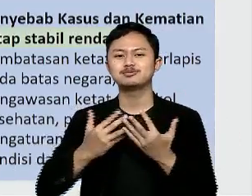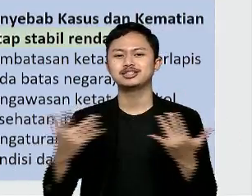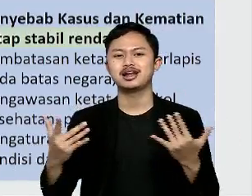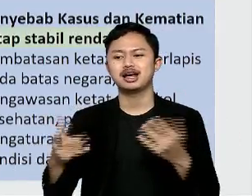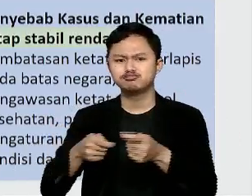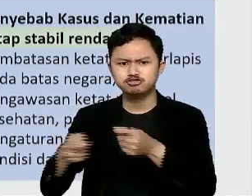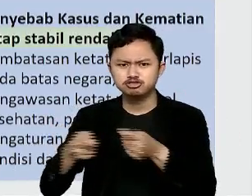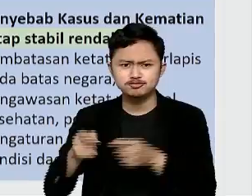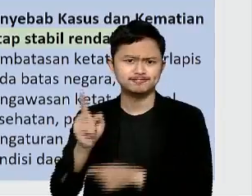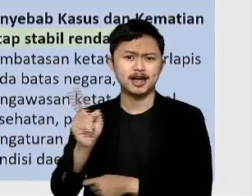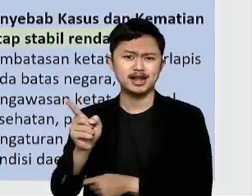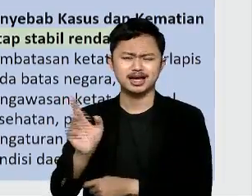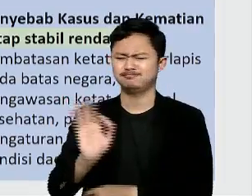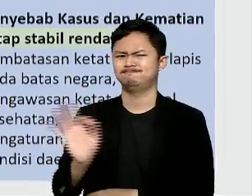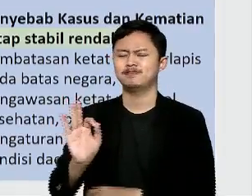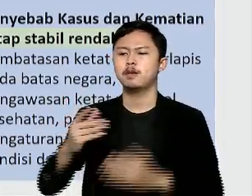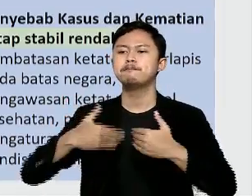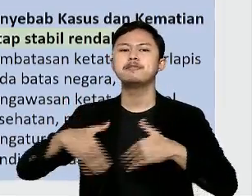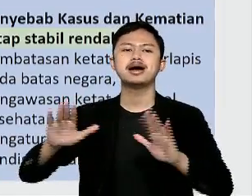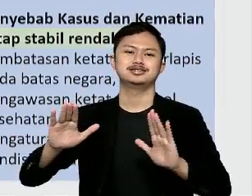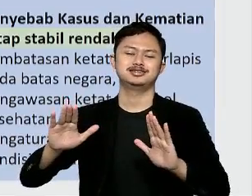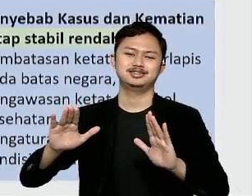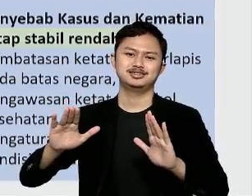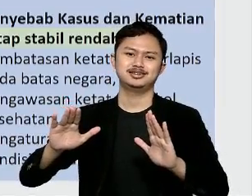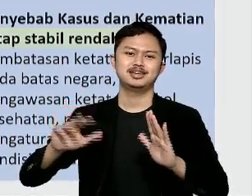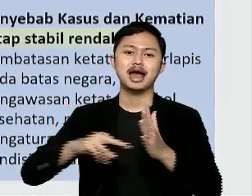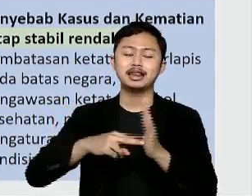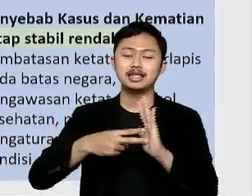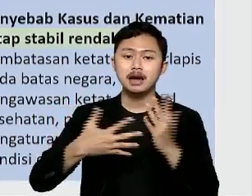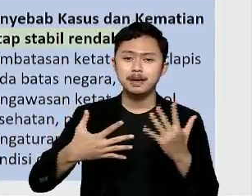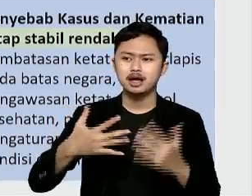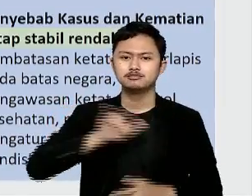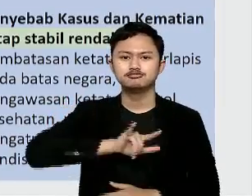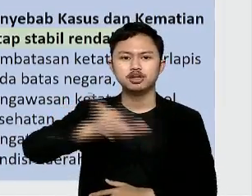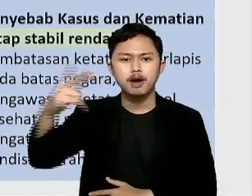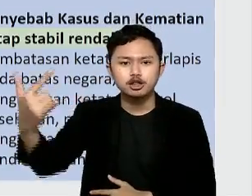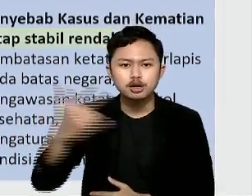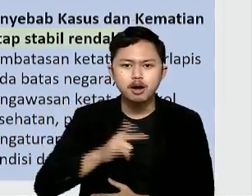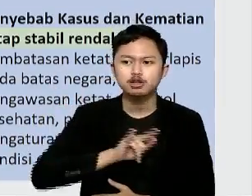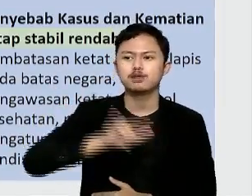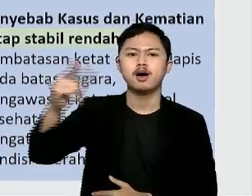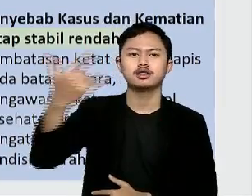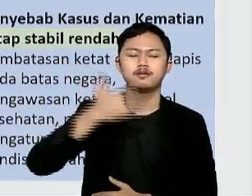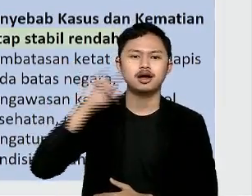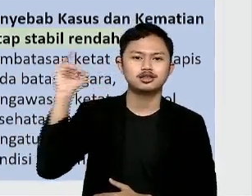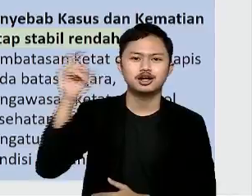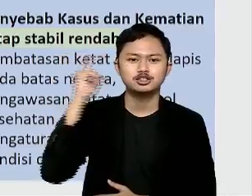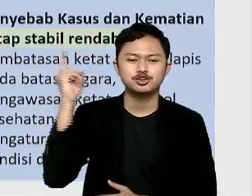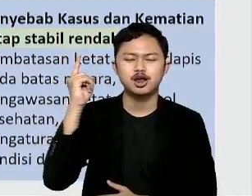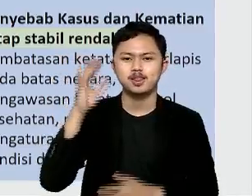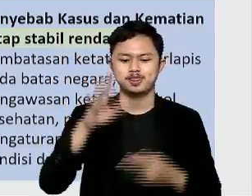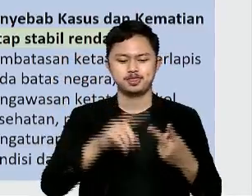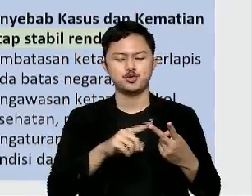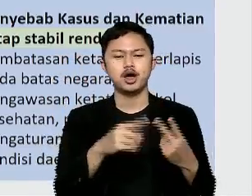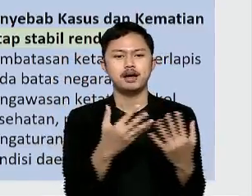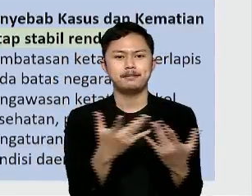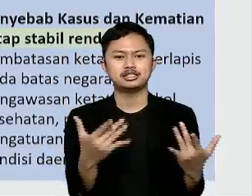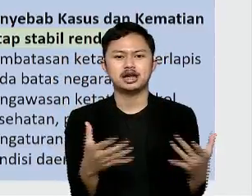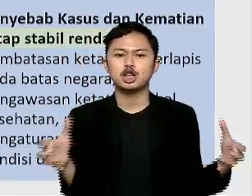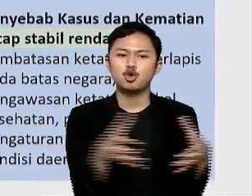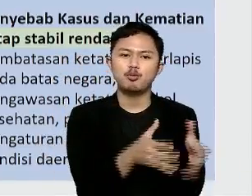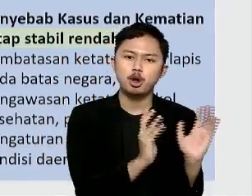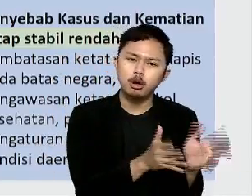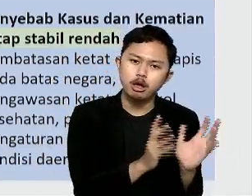masyarakat. Mobilitas dan perjalanan antar negara yang terus meningkat, kegiatan berkumpul baik di tempat umum